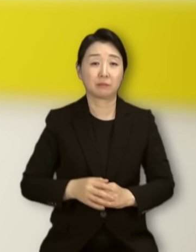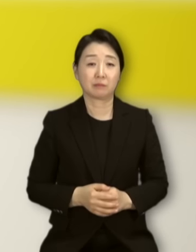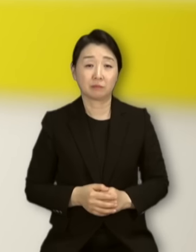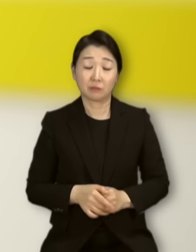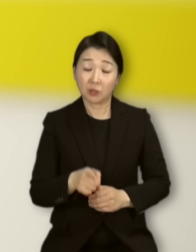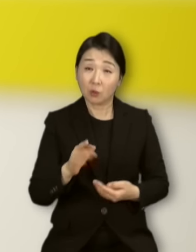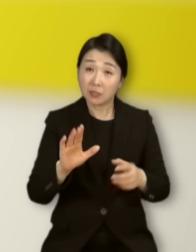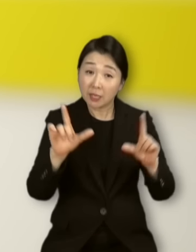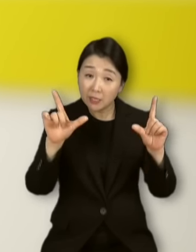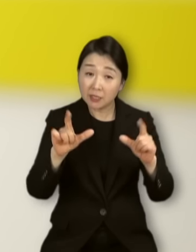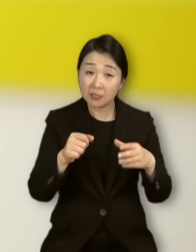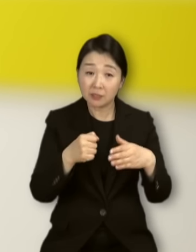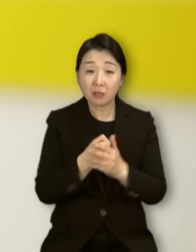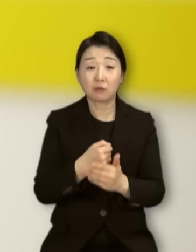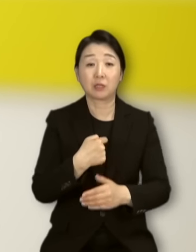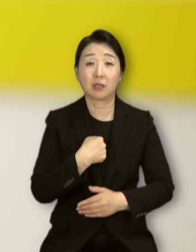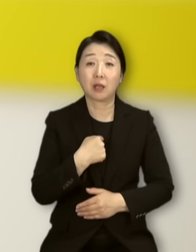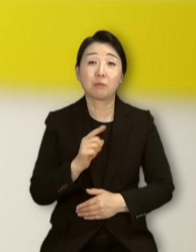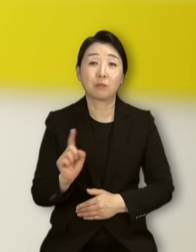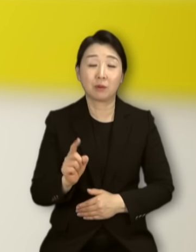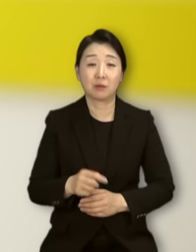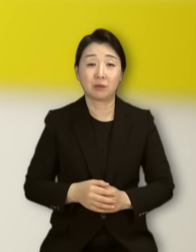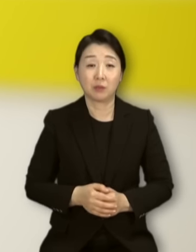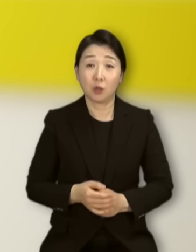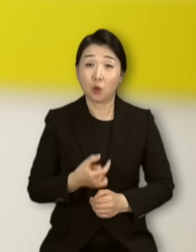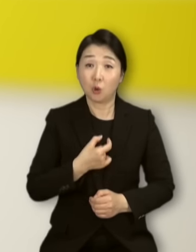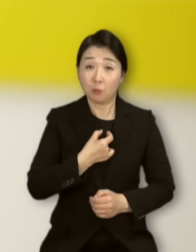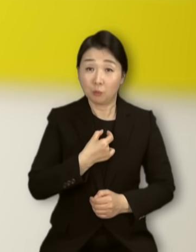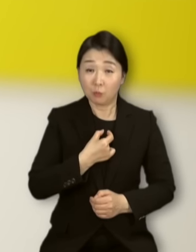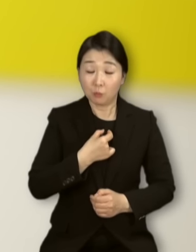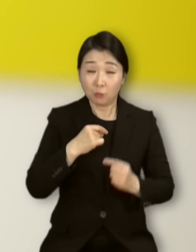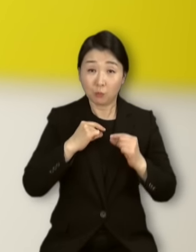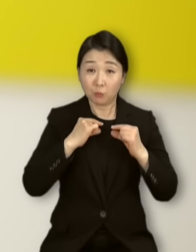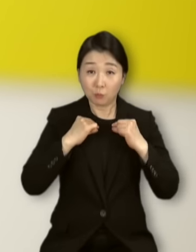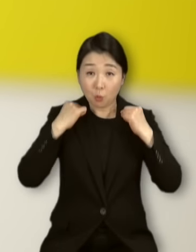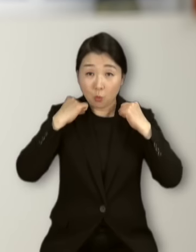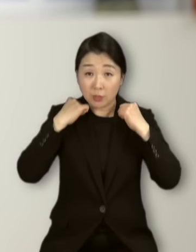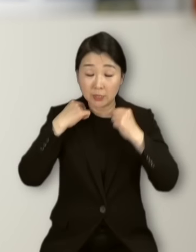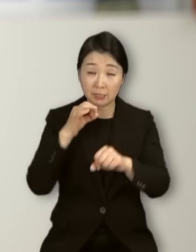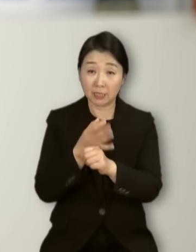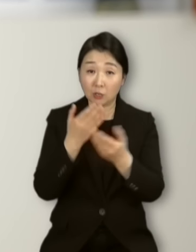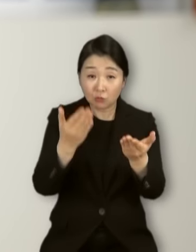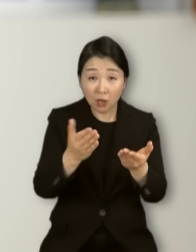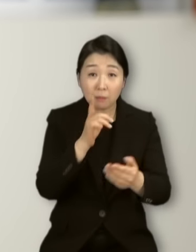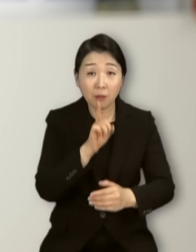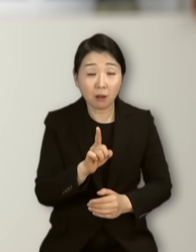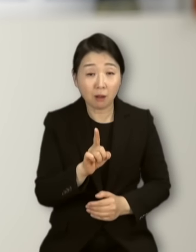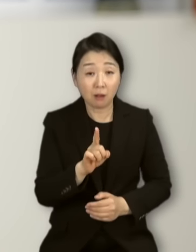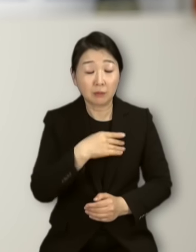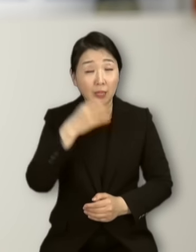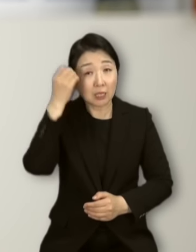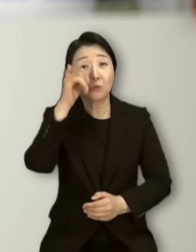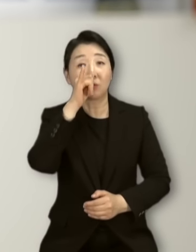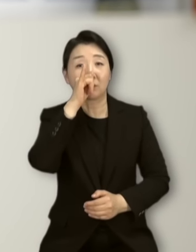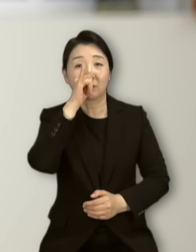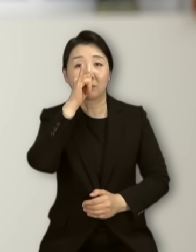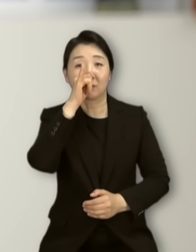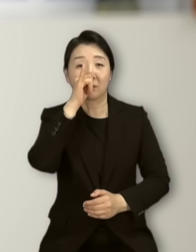나 노 생일이니까 오빠 빠가 그래도음 목걸리 사줄까 오 그말에 저는 입고